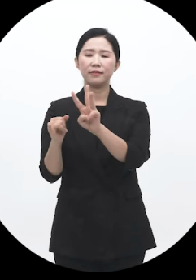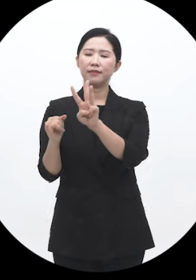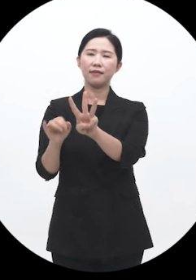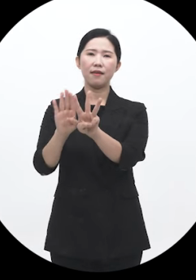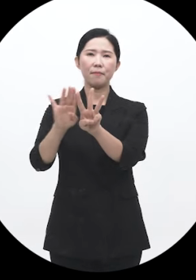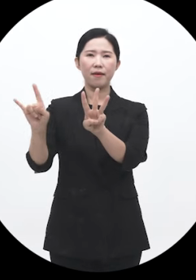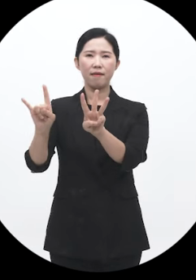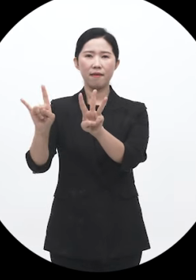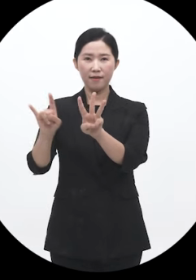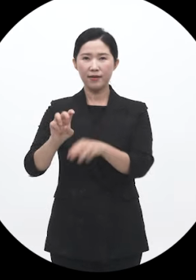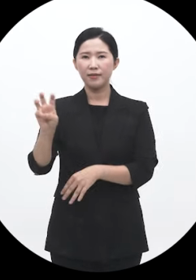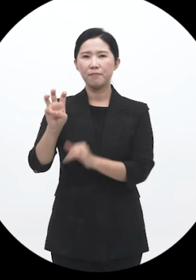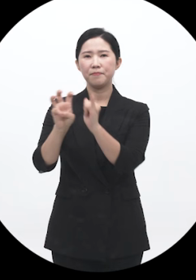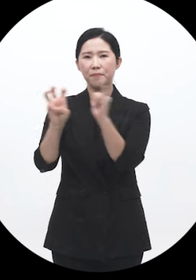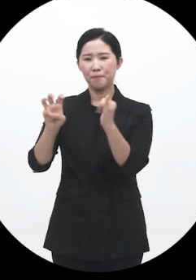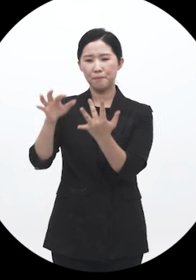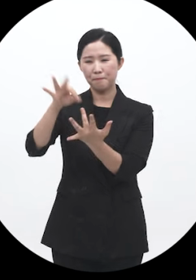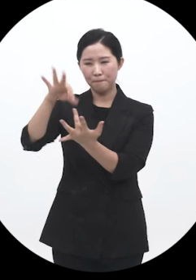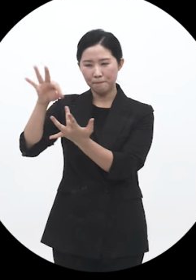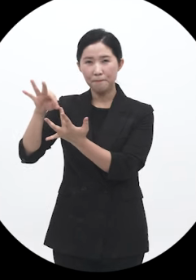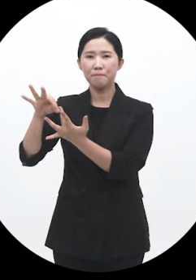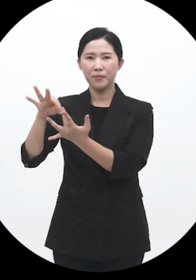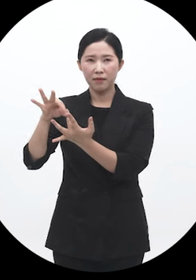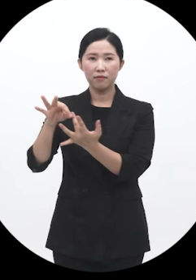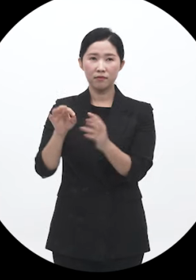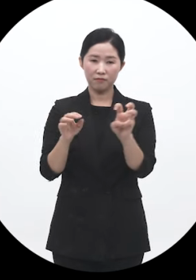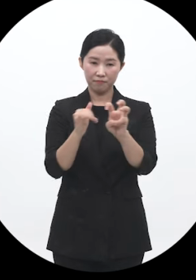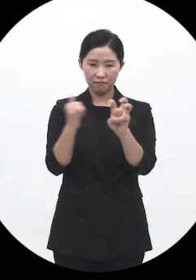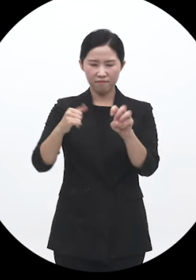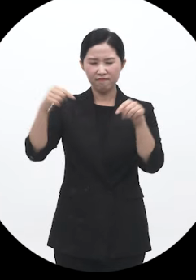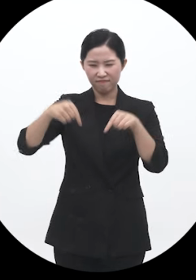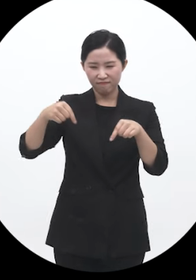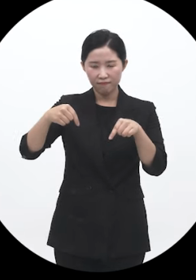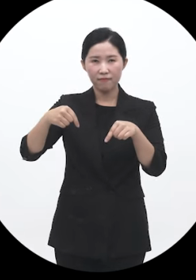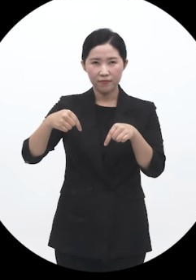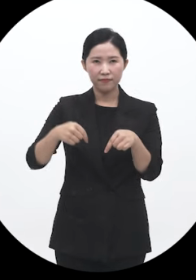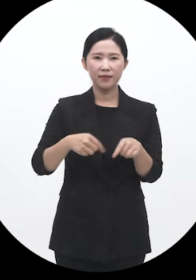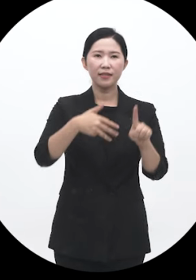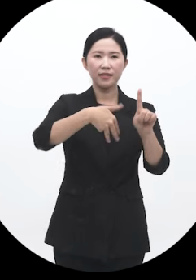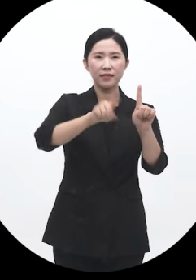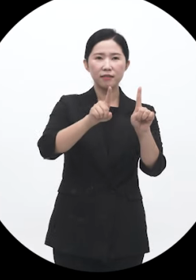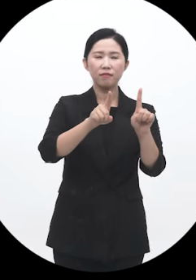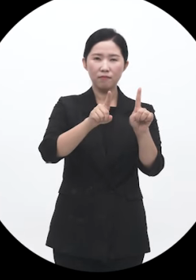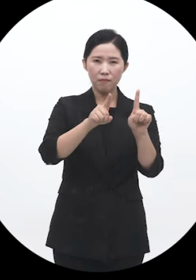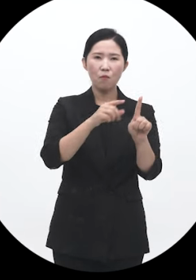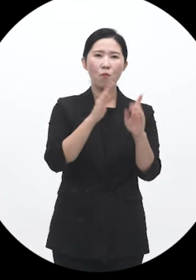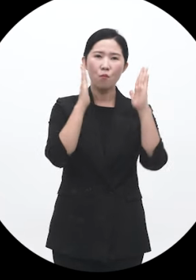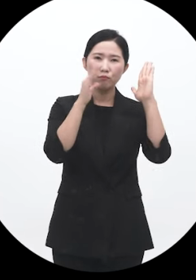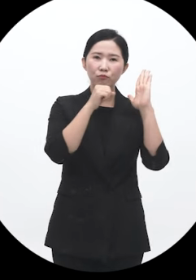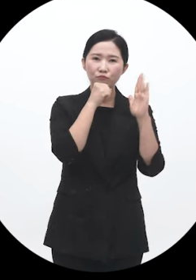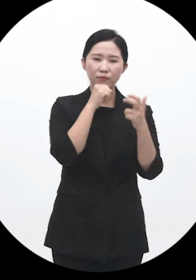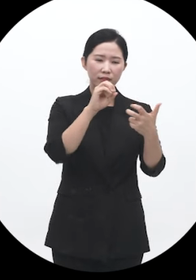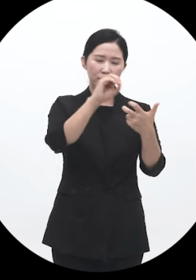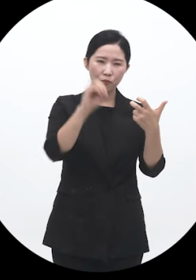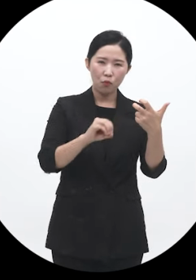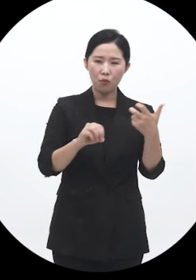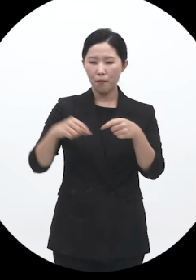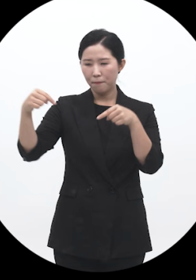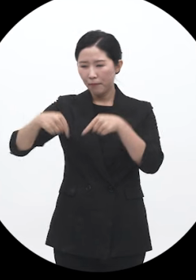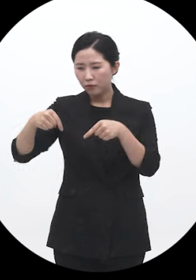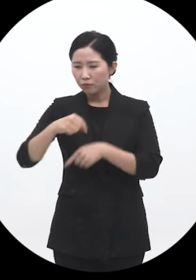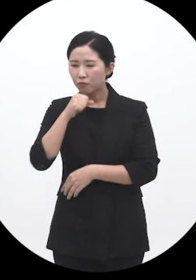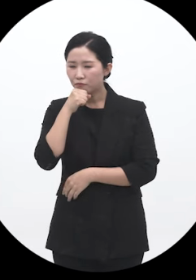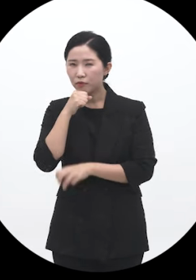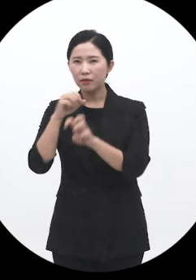대상자로 선발해서 면접을 본 이후 1단계 성적 70%와 면접평가 30%를